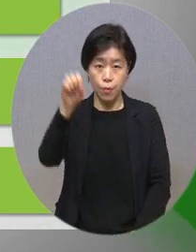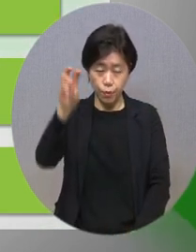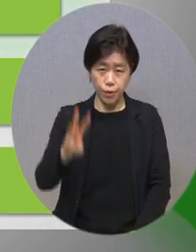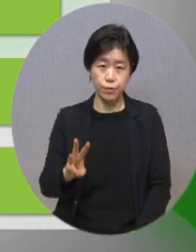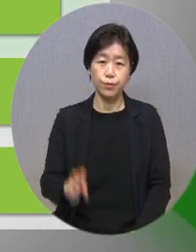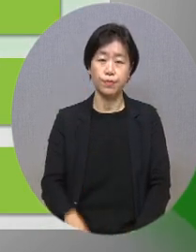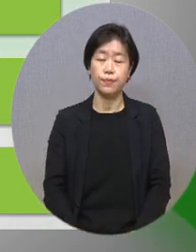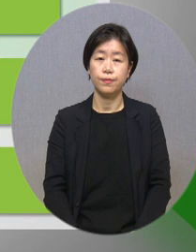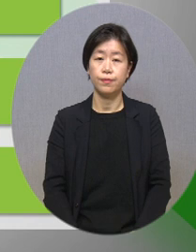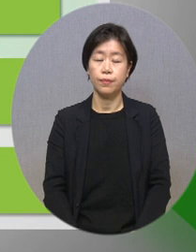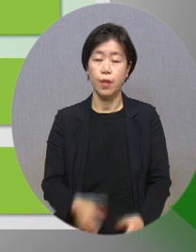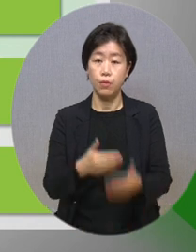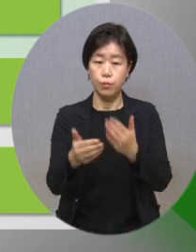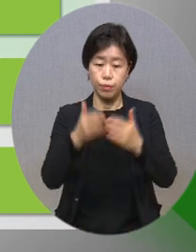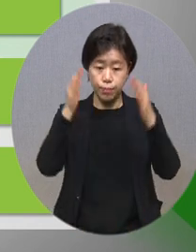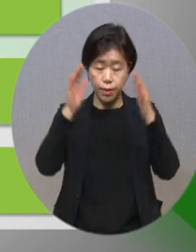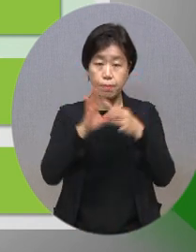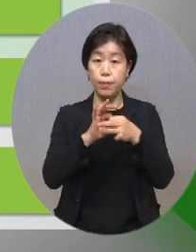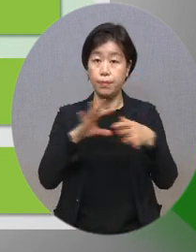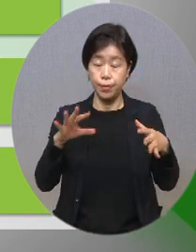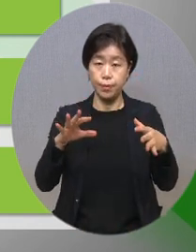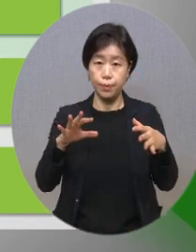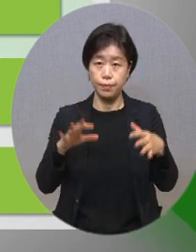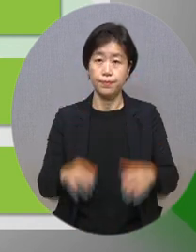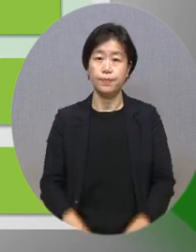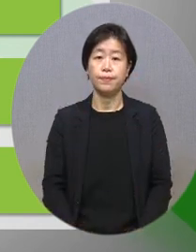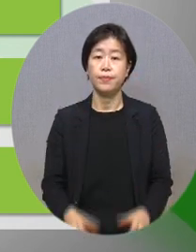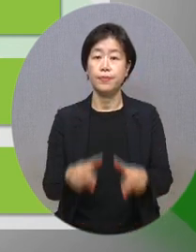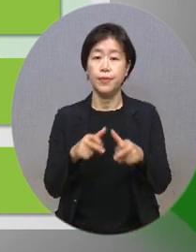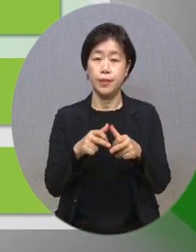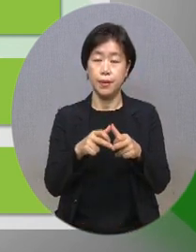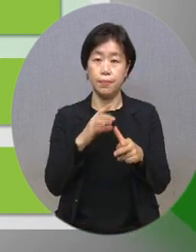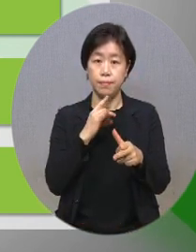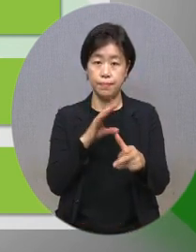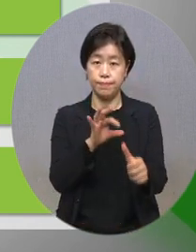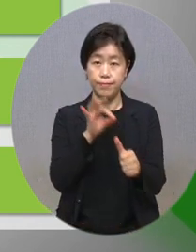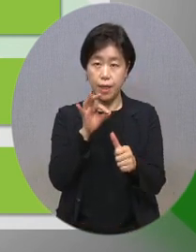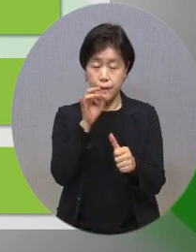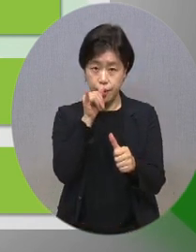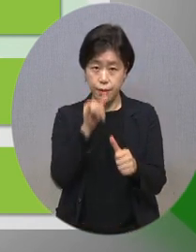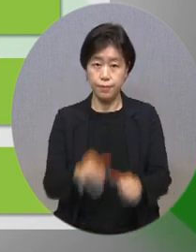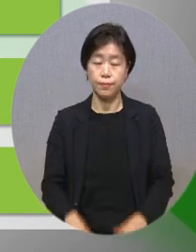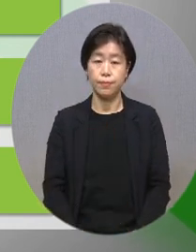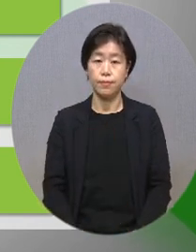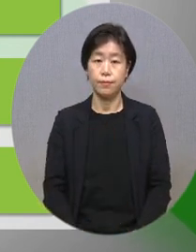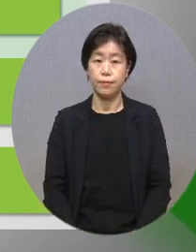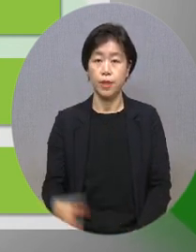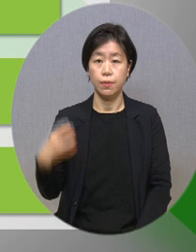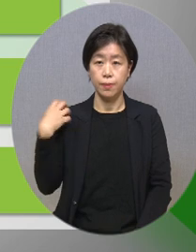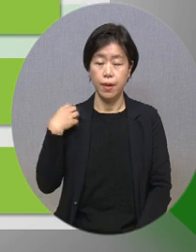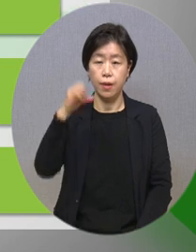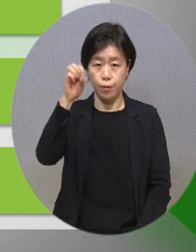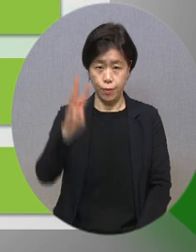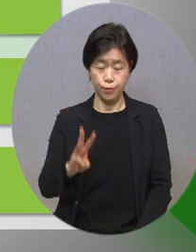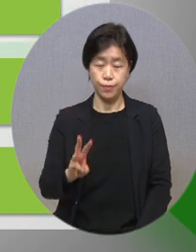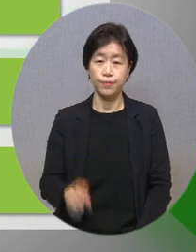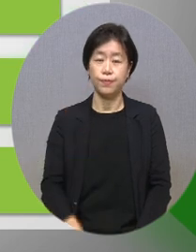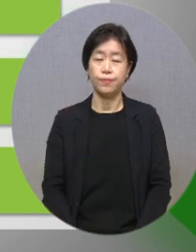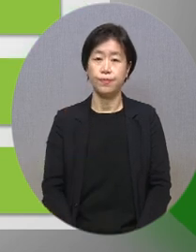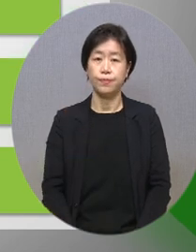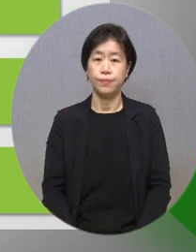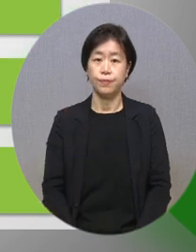북구입니다. 경력과 학력은 무관하며 상용직을 채용합니다. 장애인만 채용하며 담당 지사는